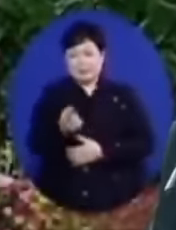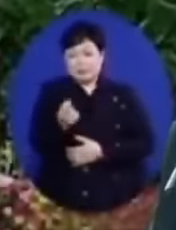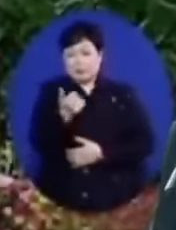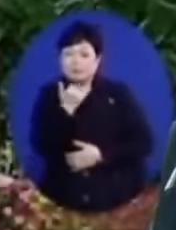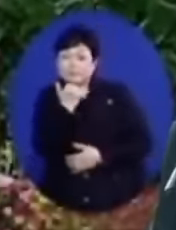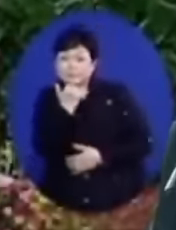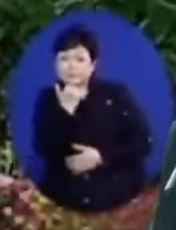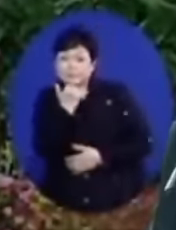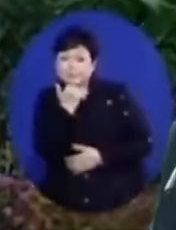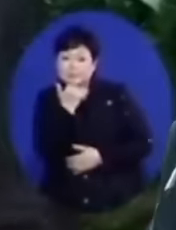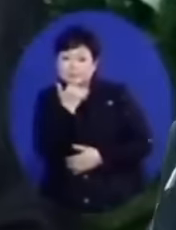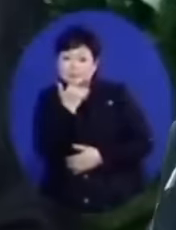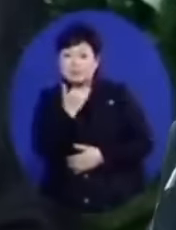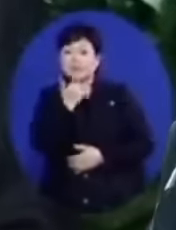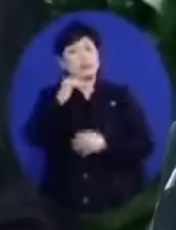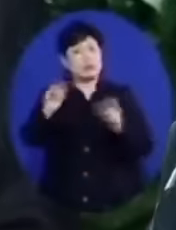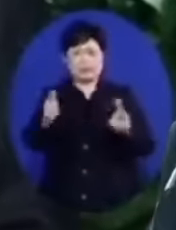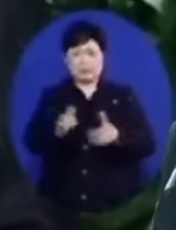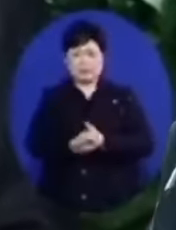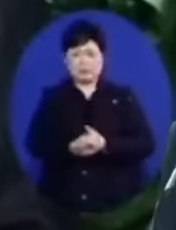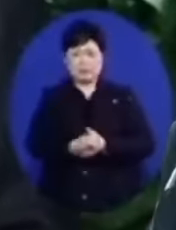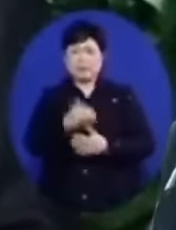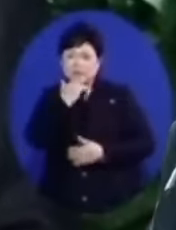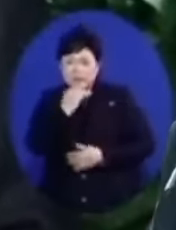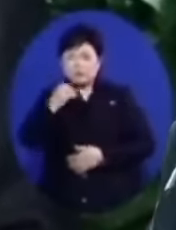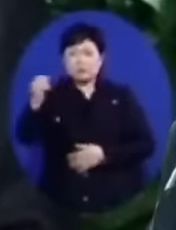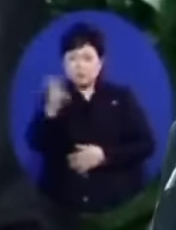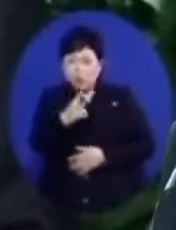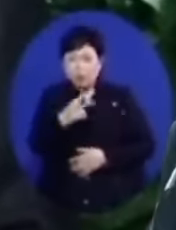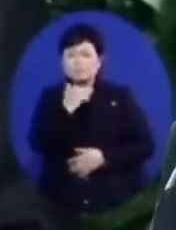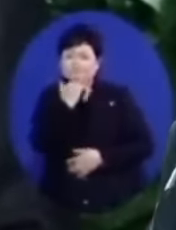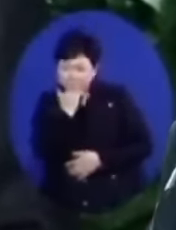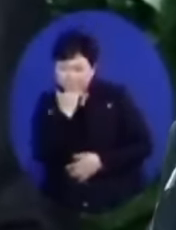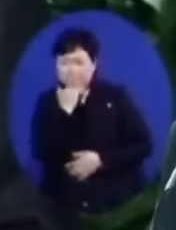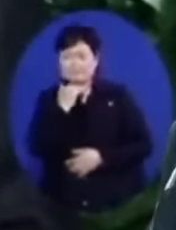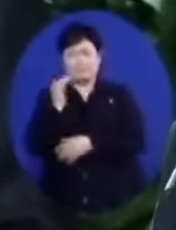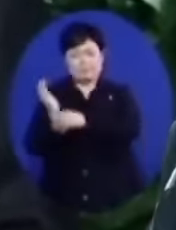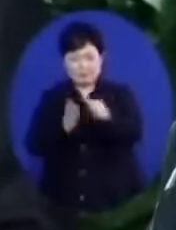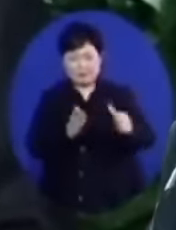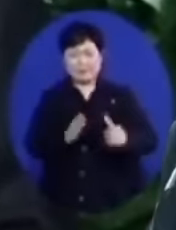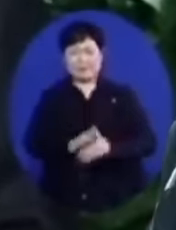기다렸다고 기다린 거 아닙니다. 기다리고 또 기다린다.